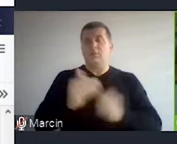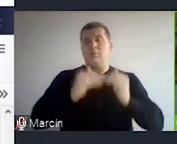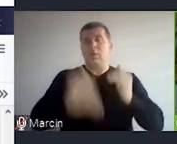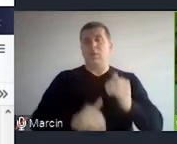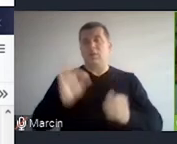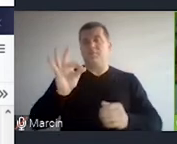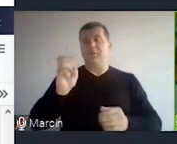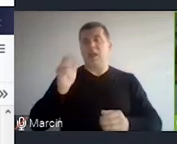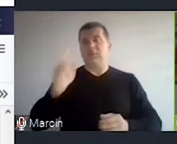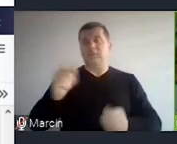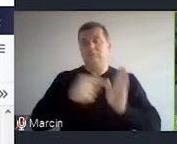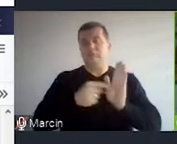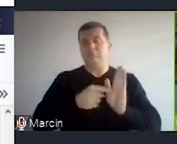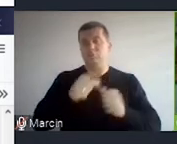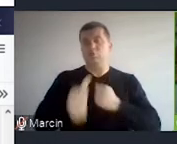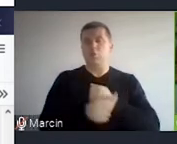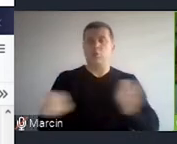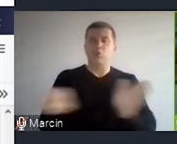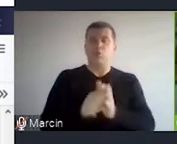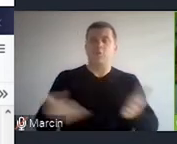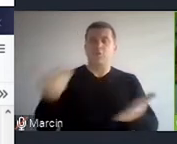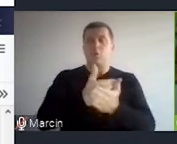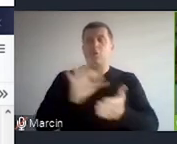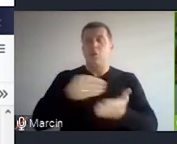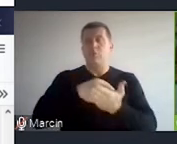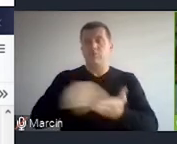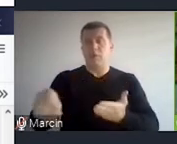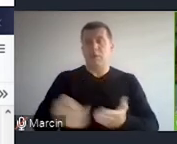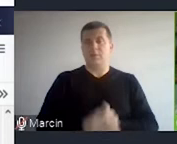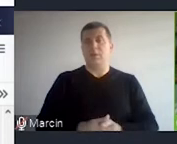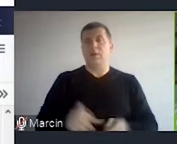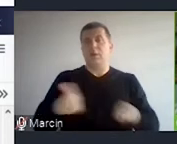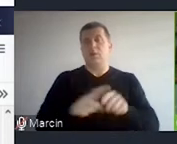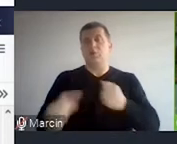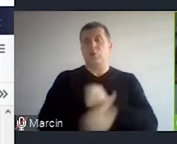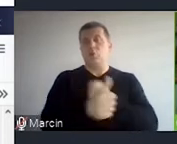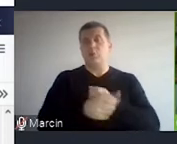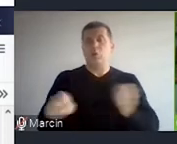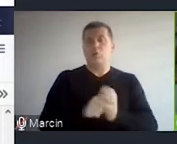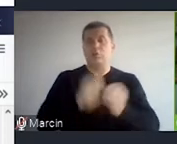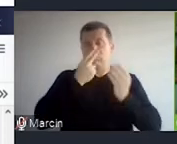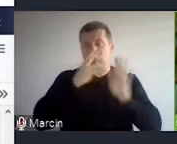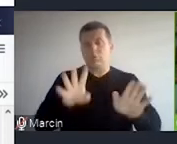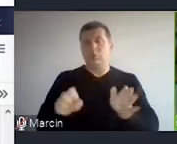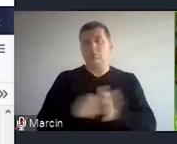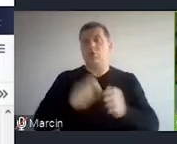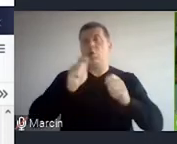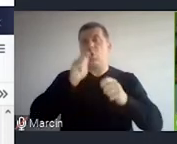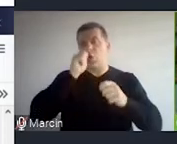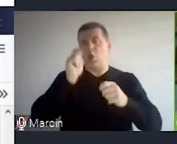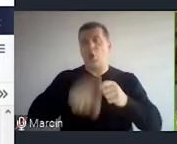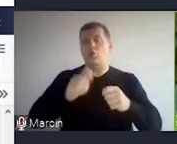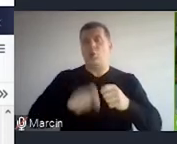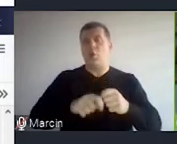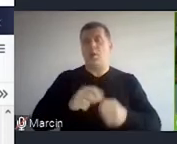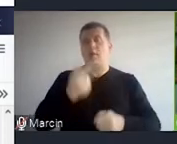wskaźnikiem to dokumentacja do wniosku o płatność i dokumenty do przedstawienia na kontroli, czyli dwa